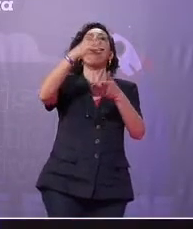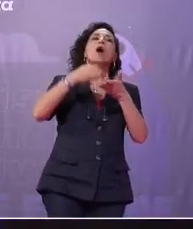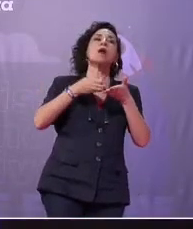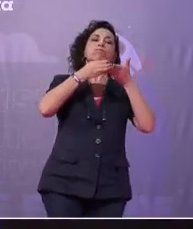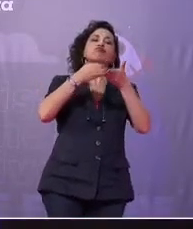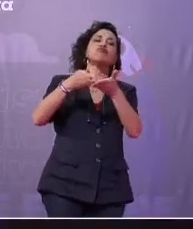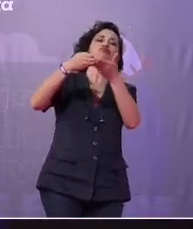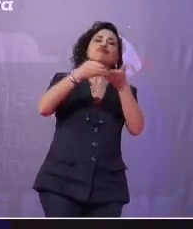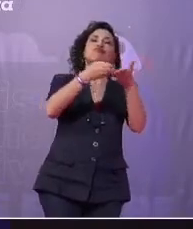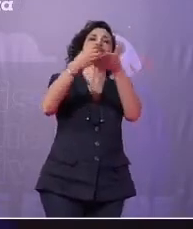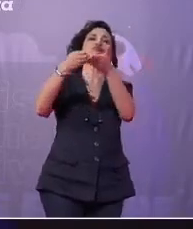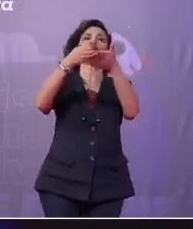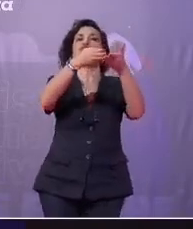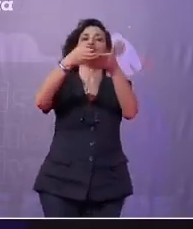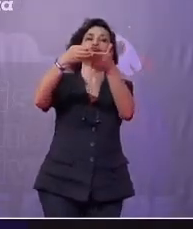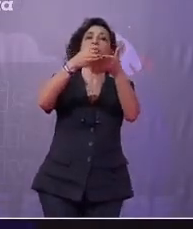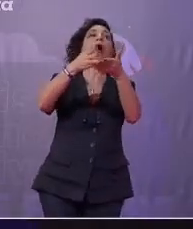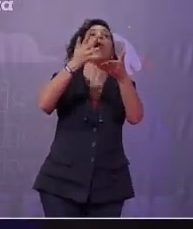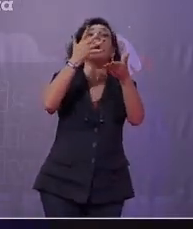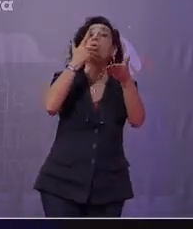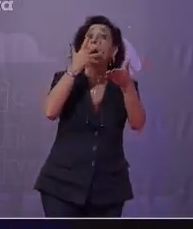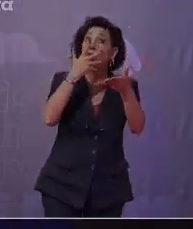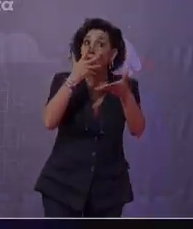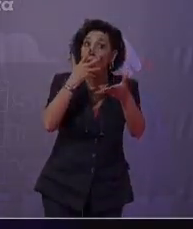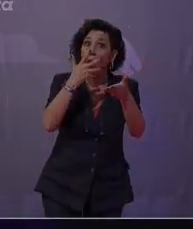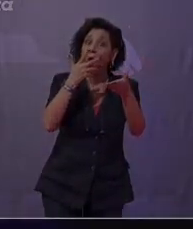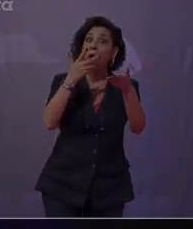volete ne parliamo poi allo stand domani